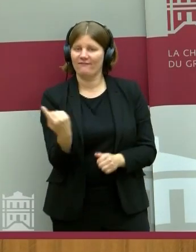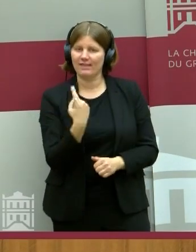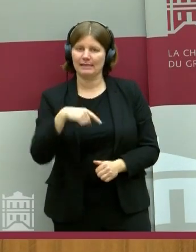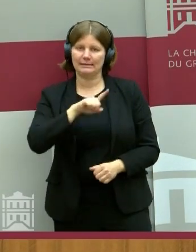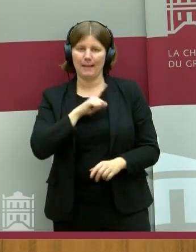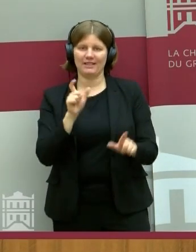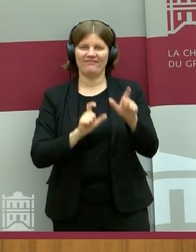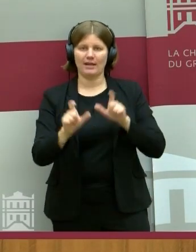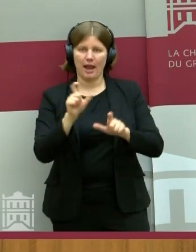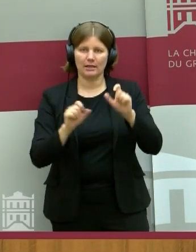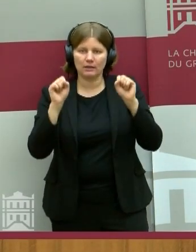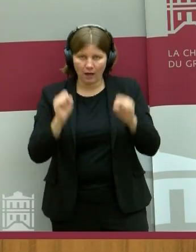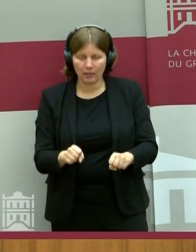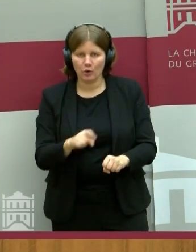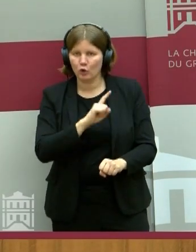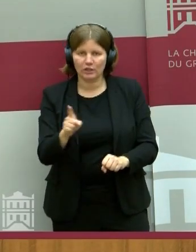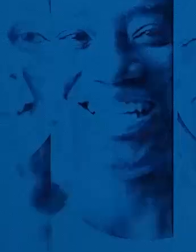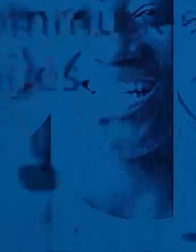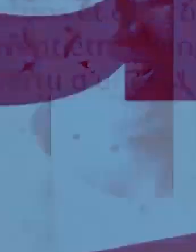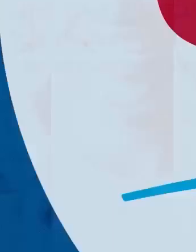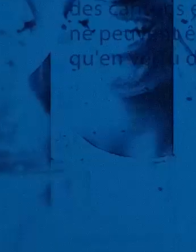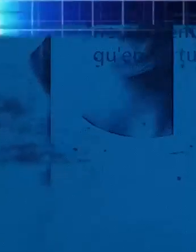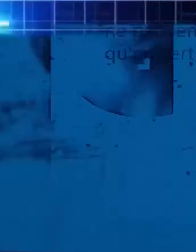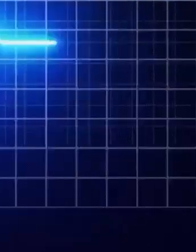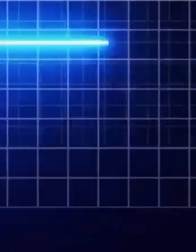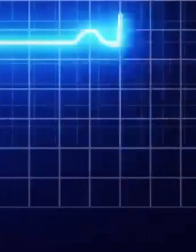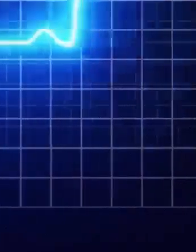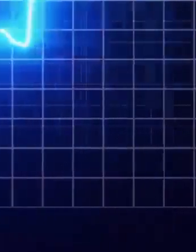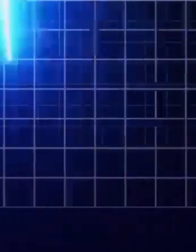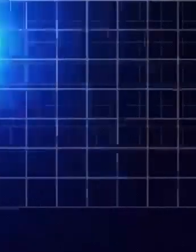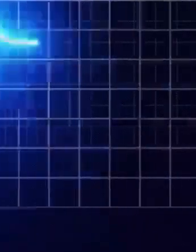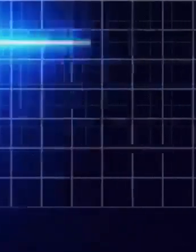und die nicht rein emotional argumentiert wird.